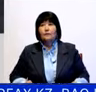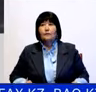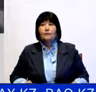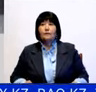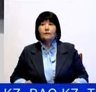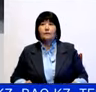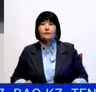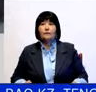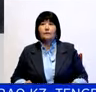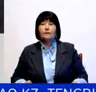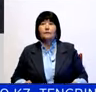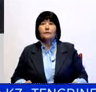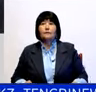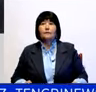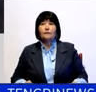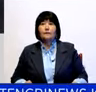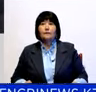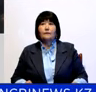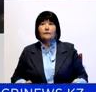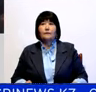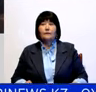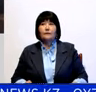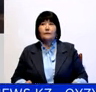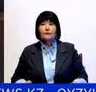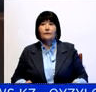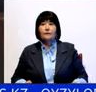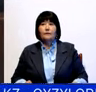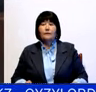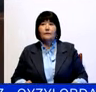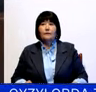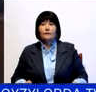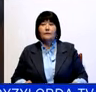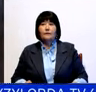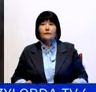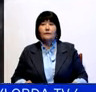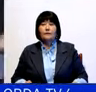Әкімдер Жолтаев, Шыңғыс Нұрбай, Ғалымжан Қожақов, Төреғам Қожахметов, Қызылорда телеарнасы.